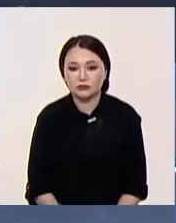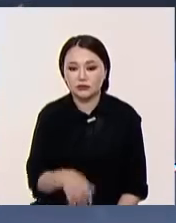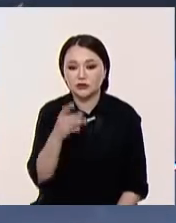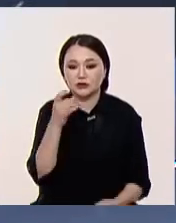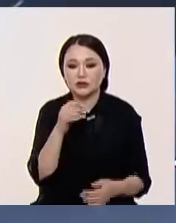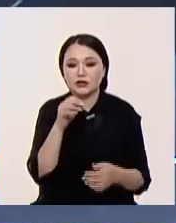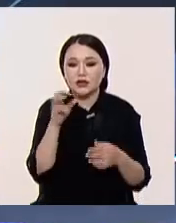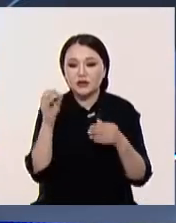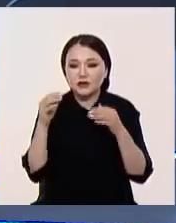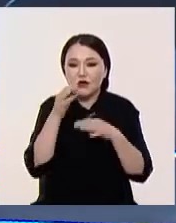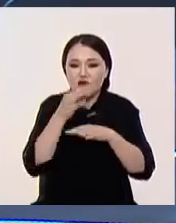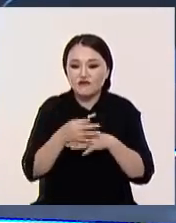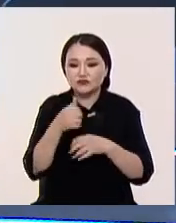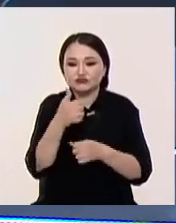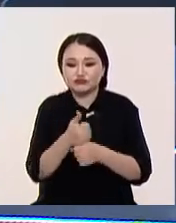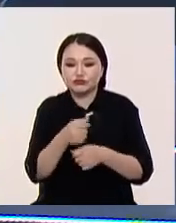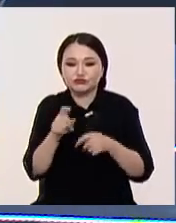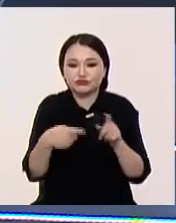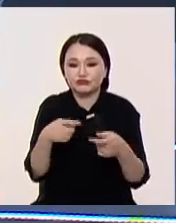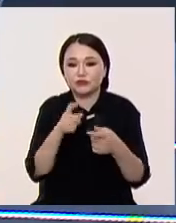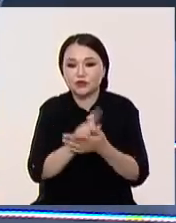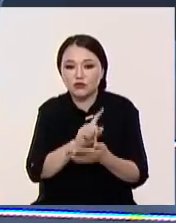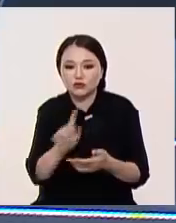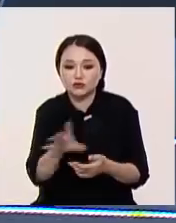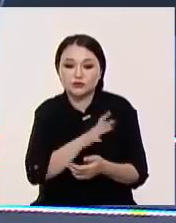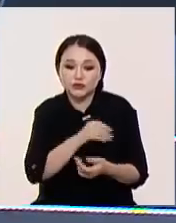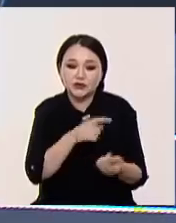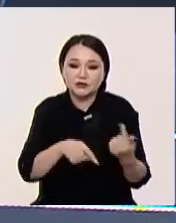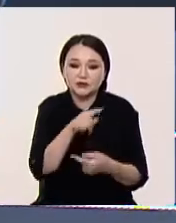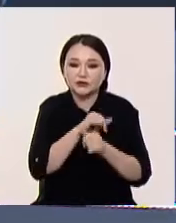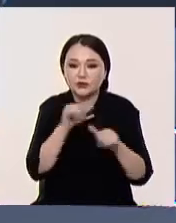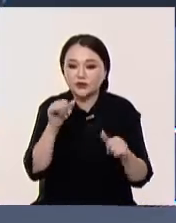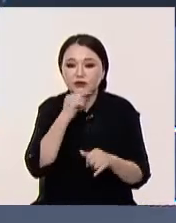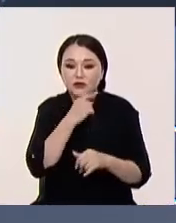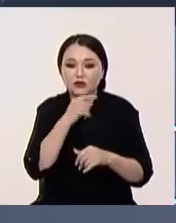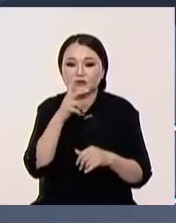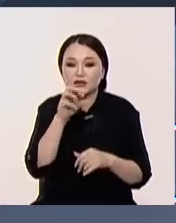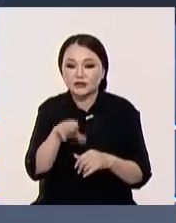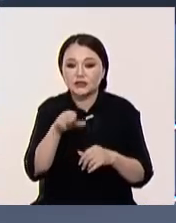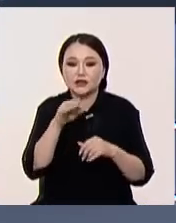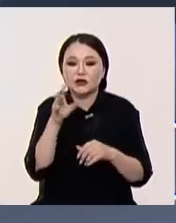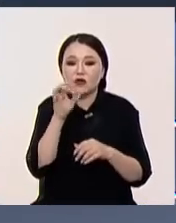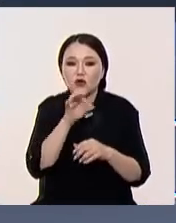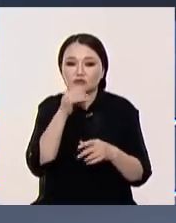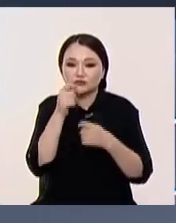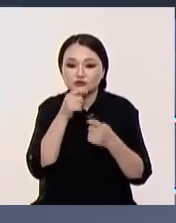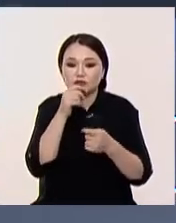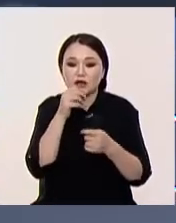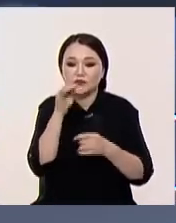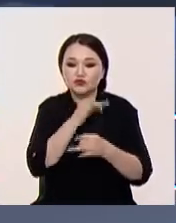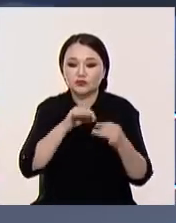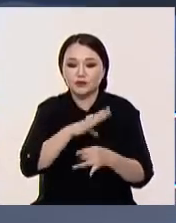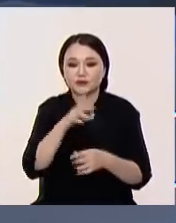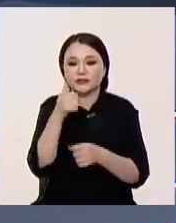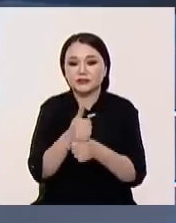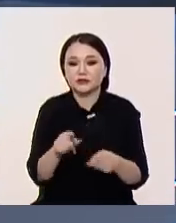Рейдерлік пен крышалар мүлдем болмау керек. Бүгін бизнесмендер мен кәсіпкерлікті дамыту, экономикалық саясатты ілгерілету мәселелерін талқылаған президент осылай